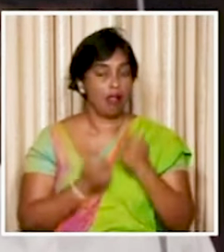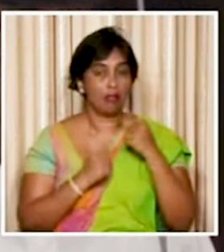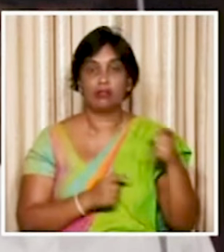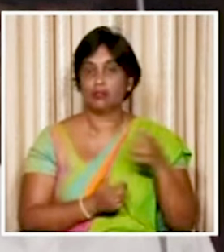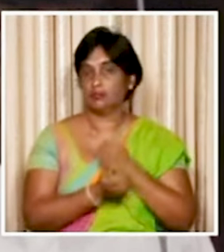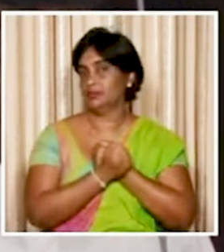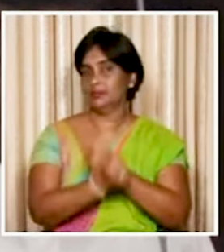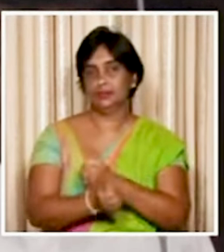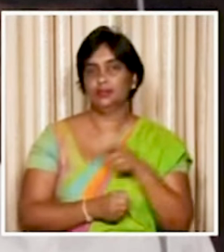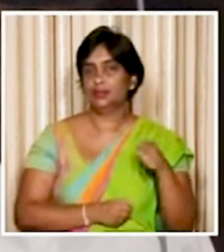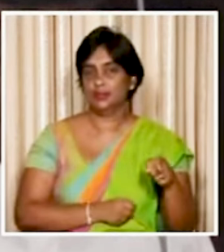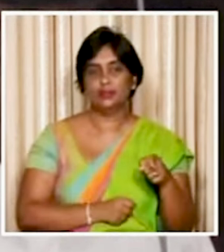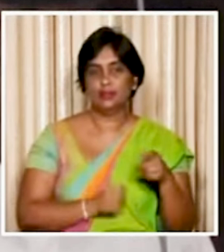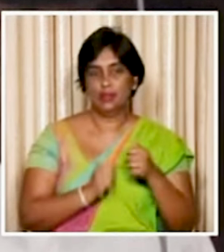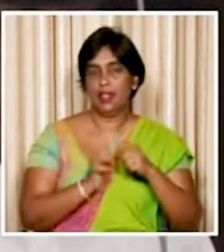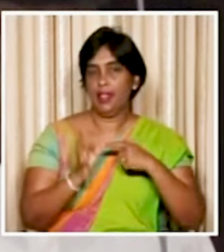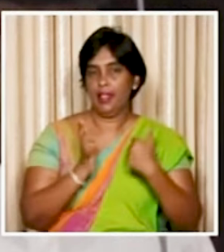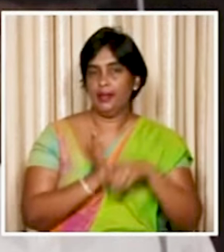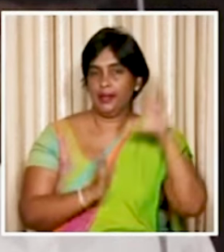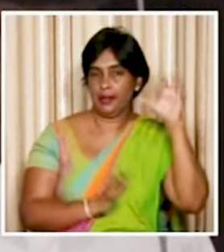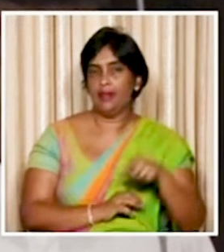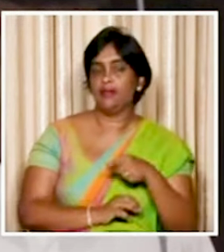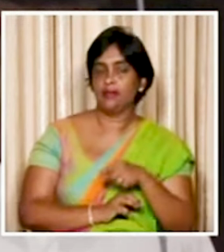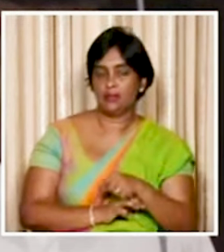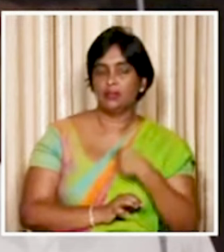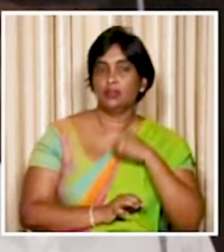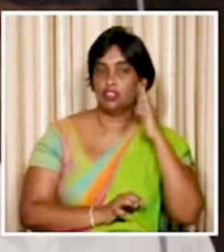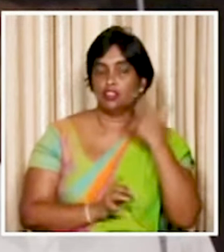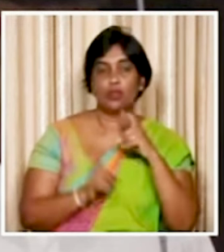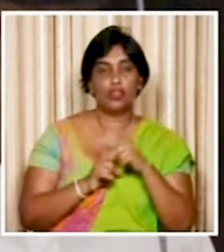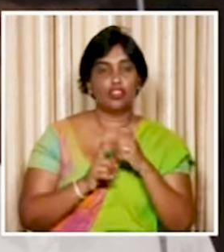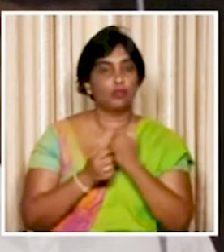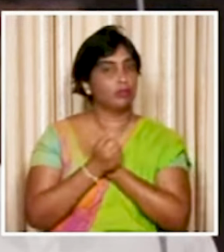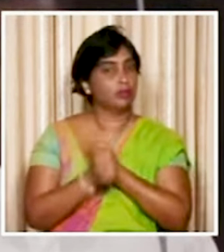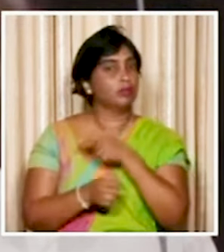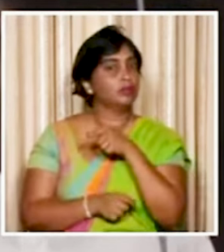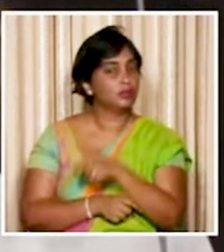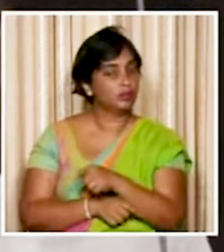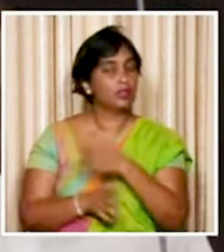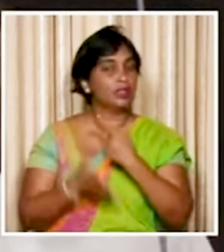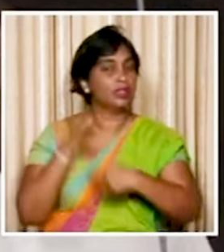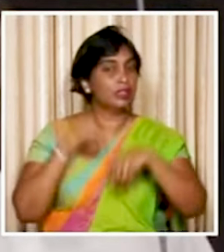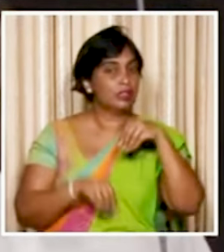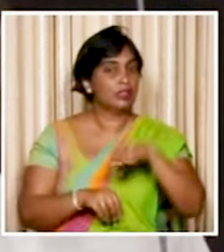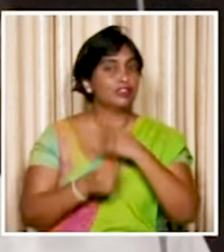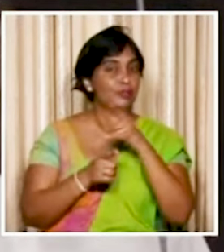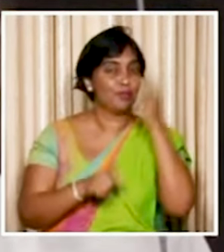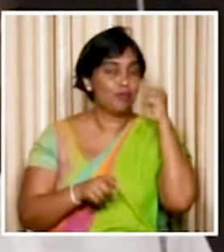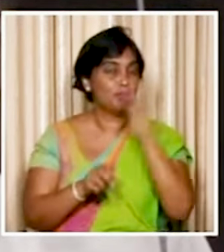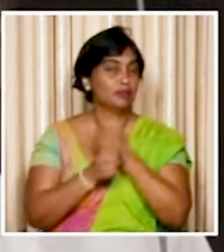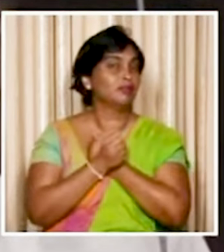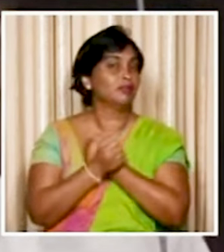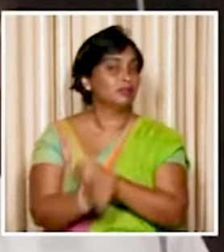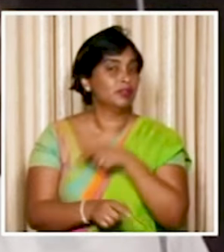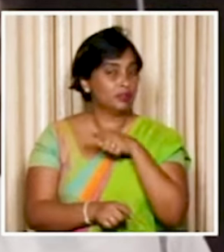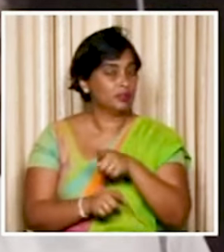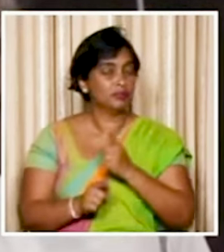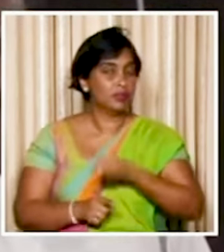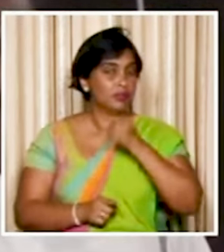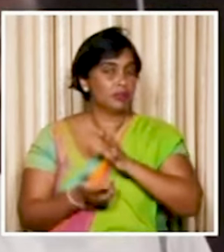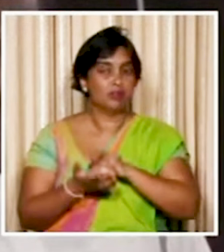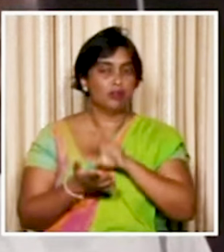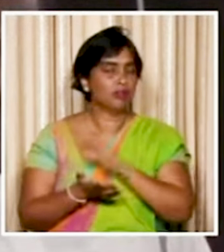இருக்கின்ற அந்த அரசியல் கைதிக்கு வழங்கப்பட்டிருக்கிற தீர்ப்பு 22 ஆயுள்